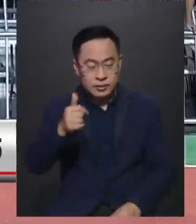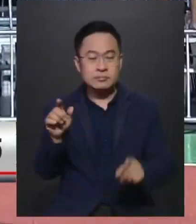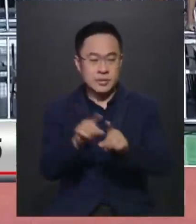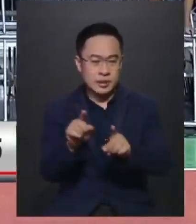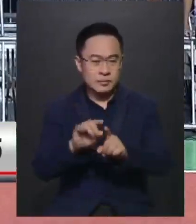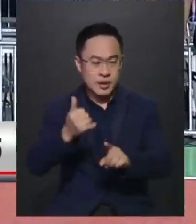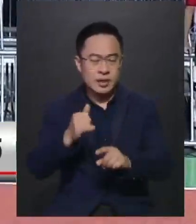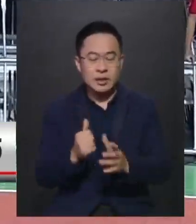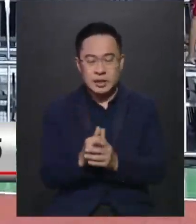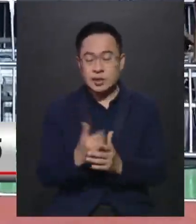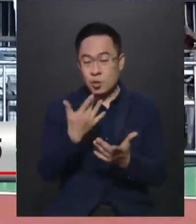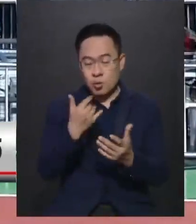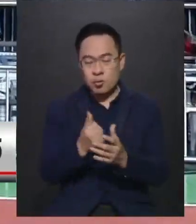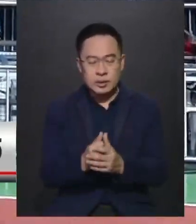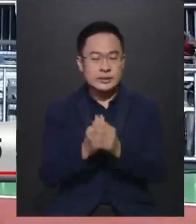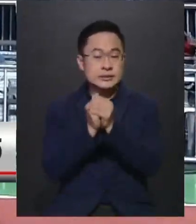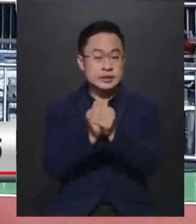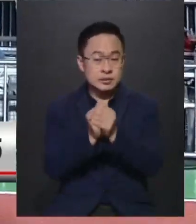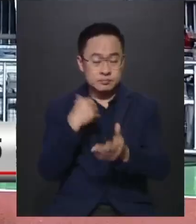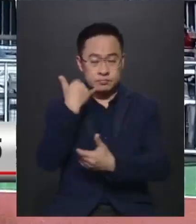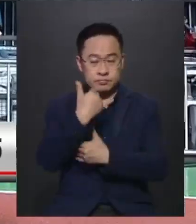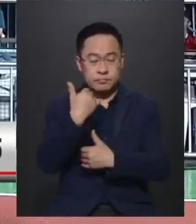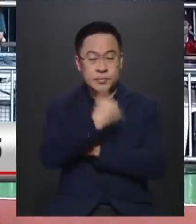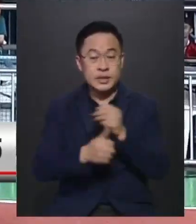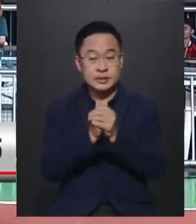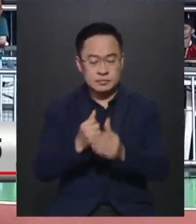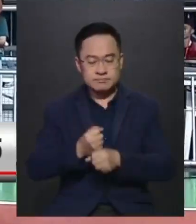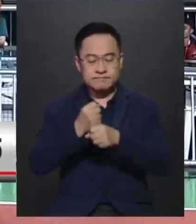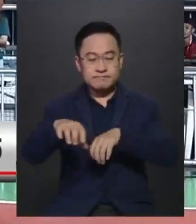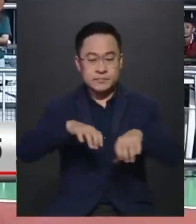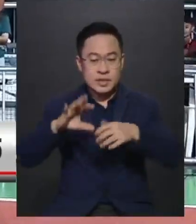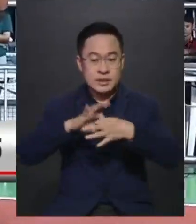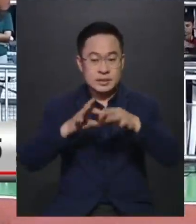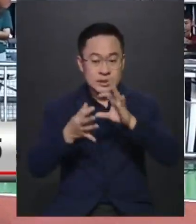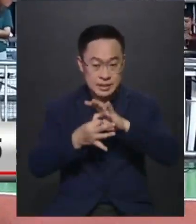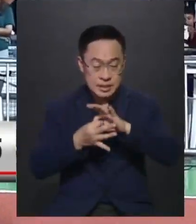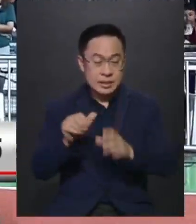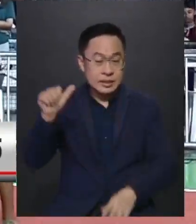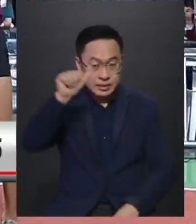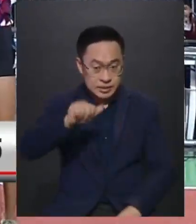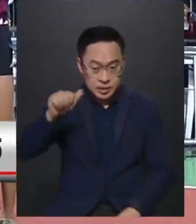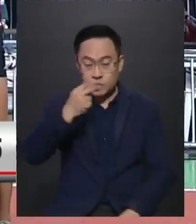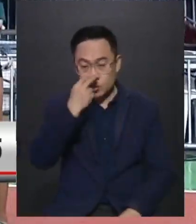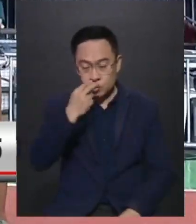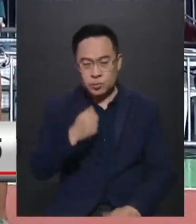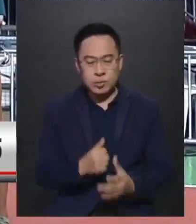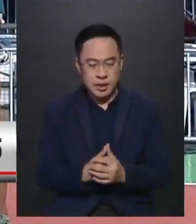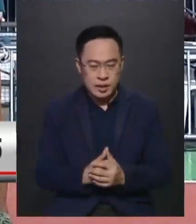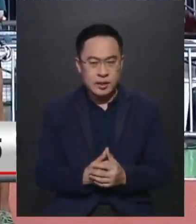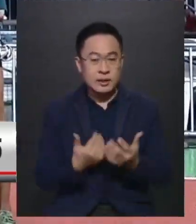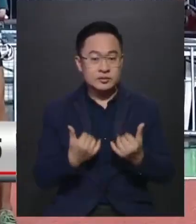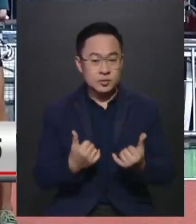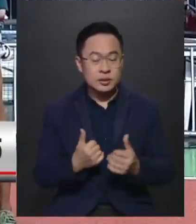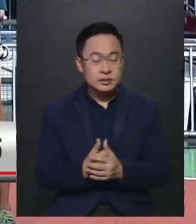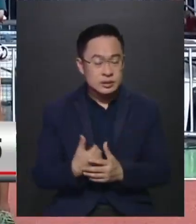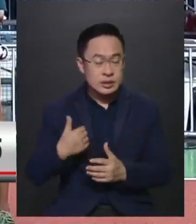ะก็หวังว่านักกีฬาเนี่ยจะไม่มีใครมีปัญหาอาการบาดเจ็ บ ในระหว่างเส้นทางก่อนที่การแข่งขันเอเชียนเกมที่หางโจว